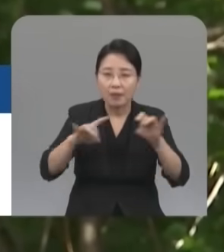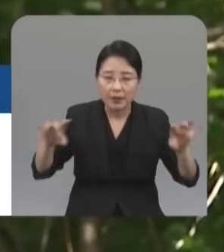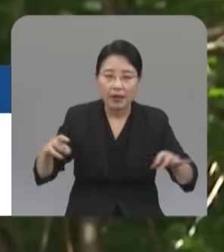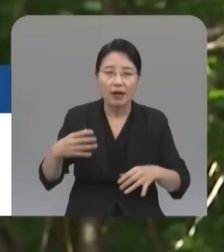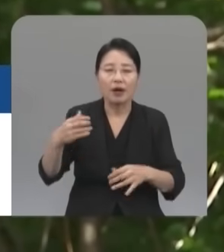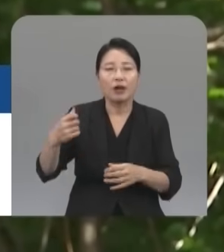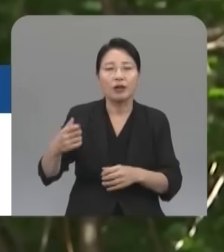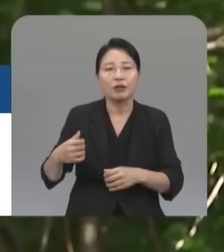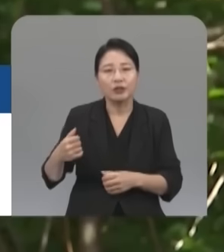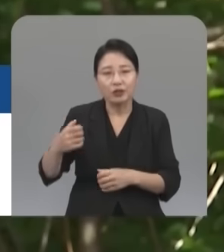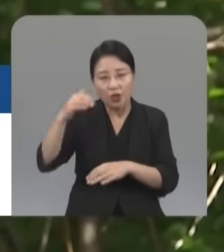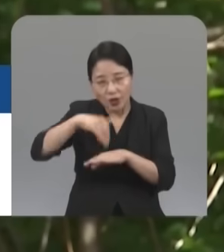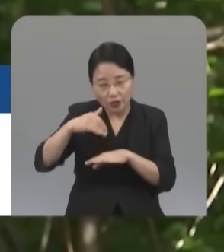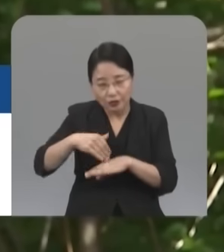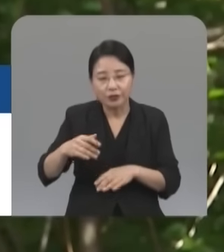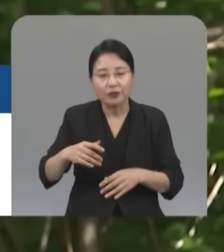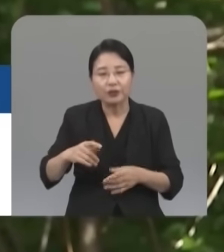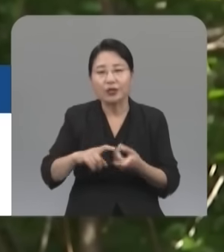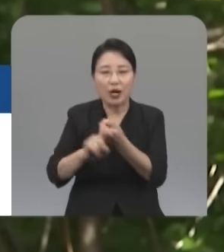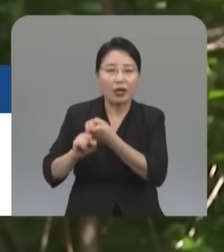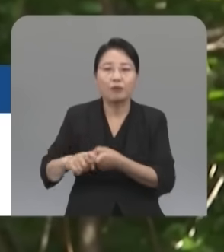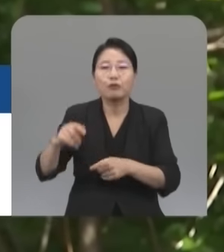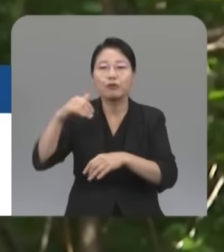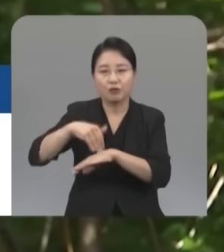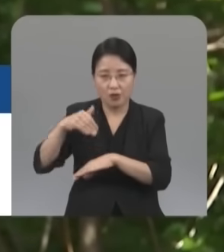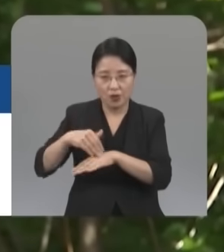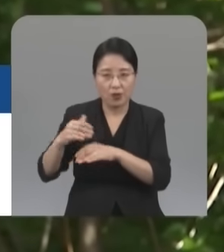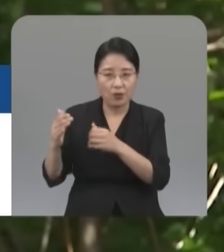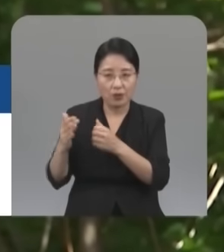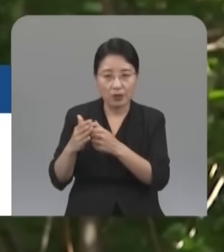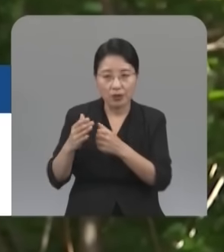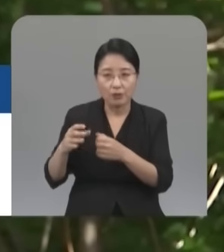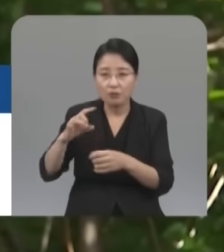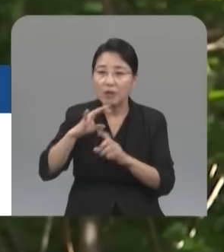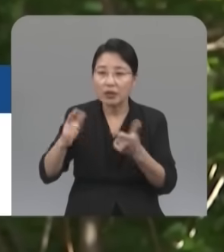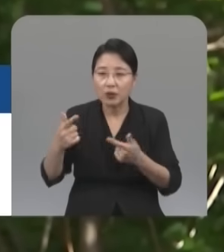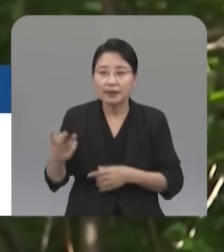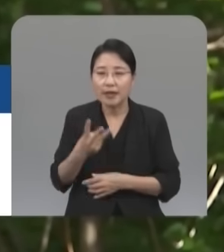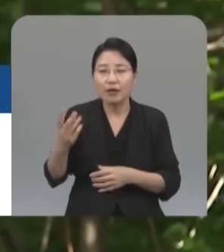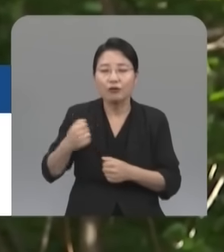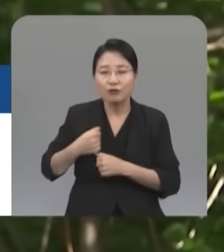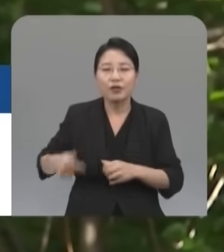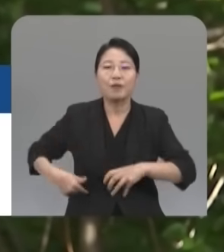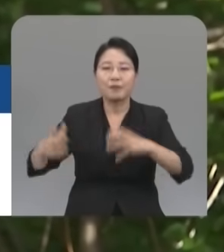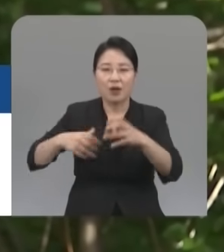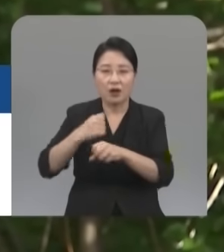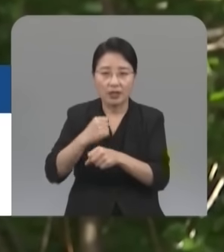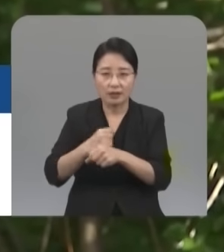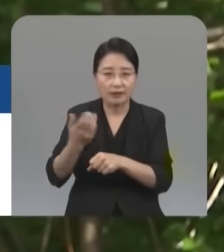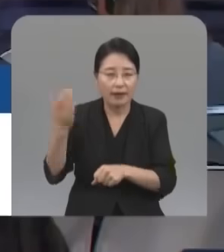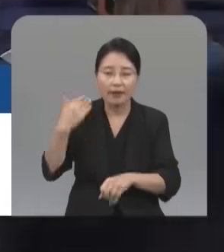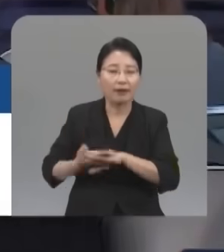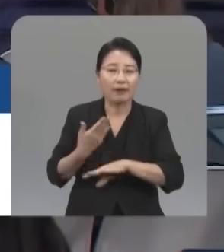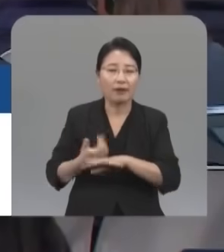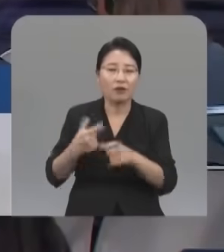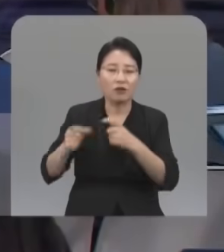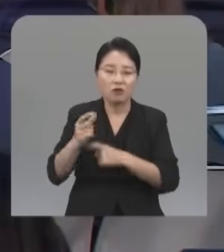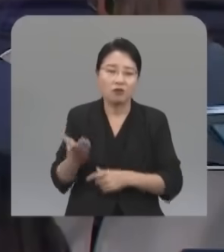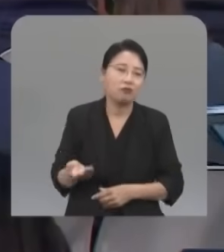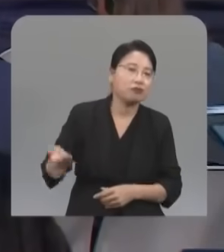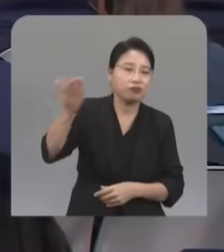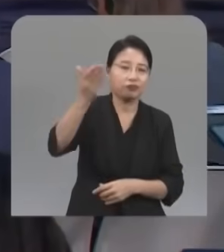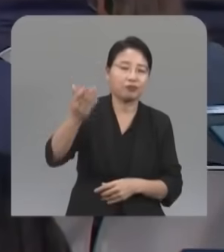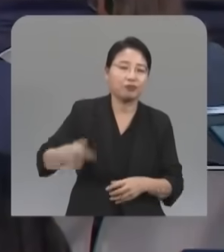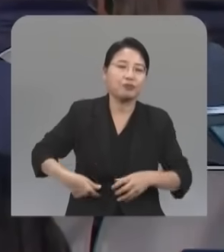multi-domain military exercises. Bringing our trilateral defense cooperation to unprecedented levels.